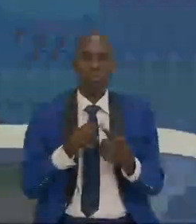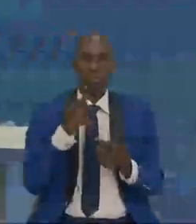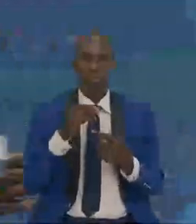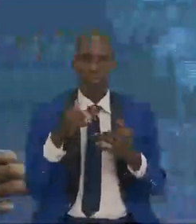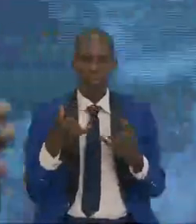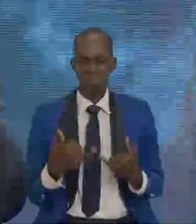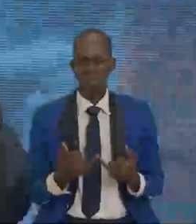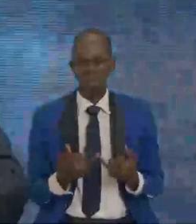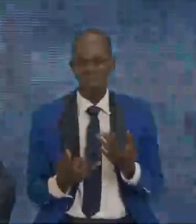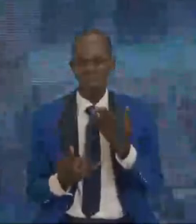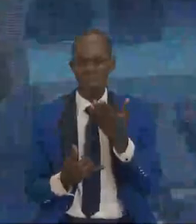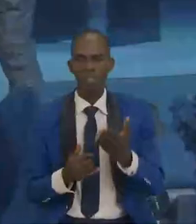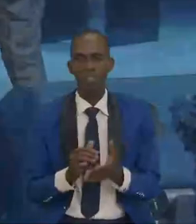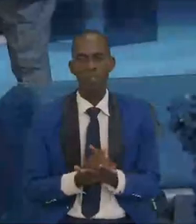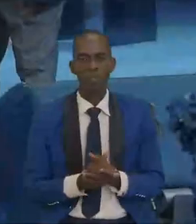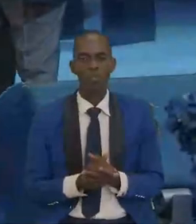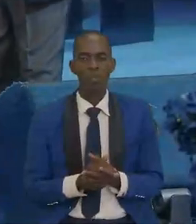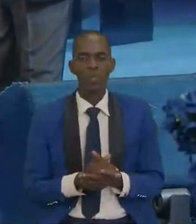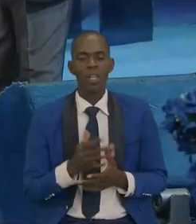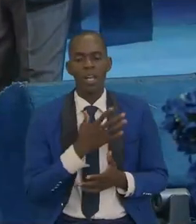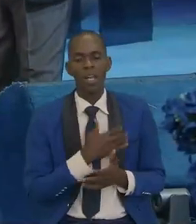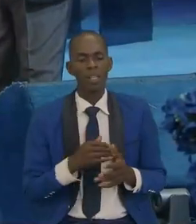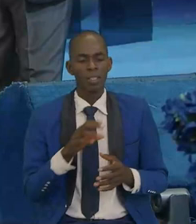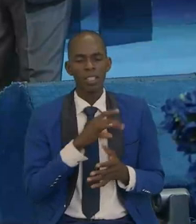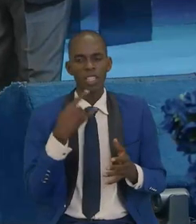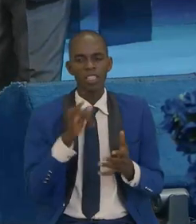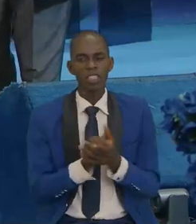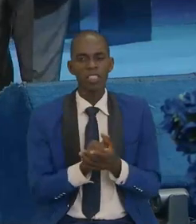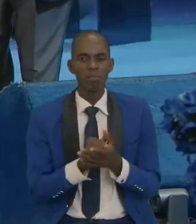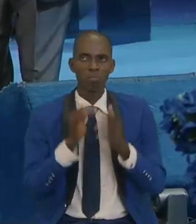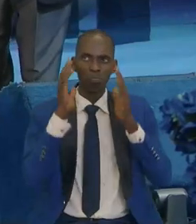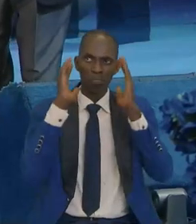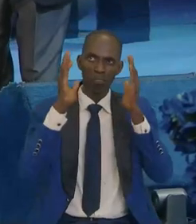toi présentement et dit, prête attention, regarde-moi.